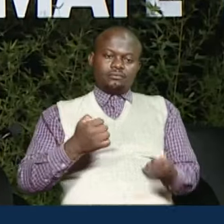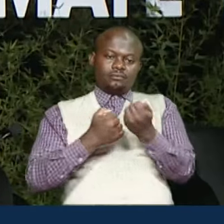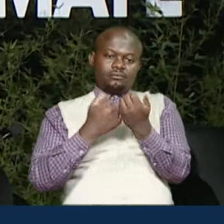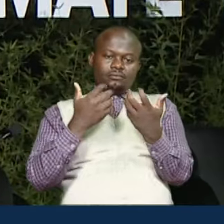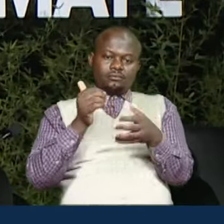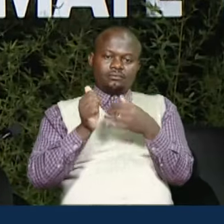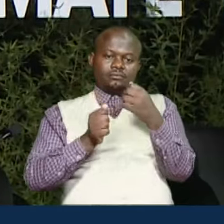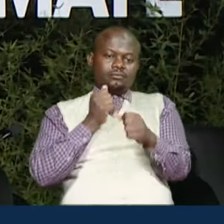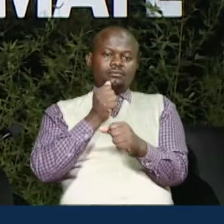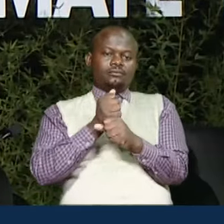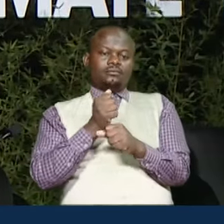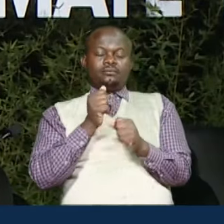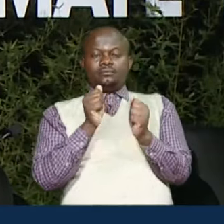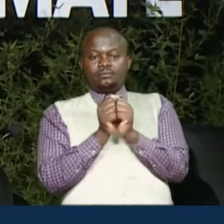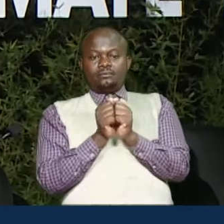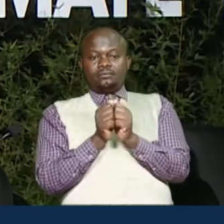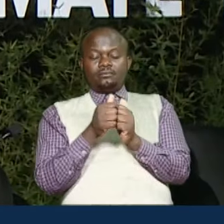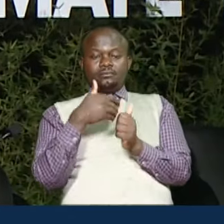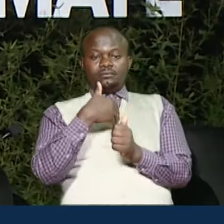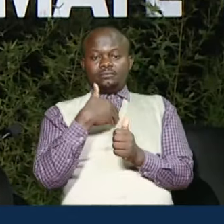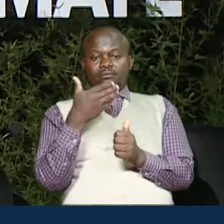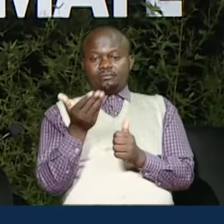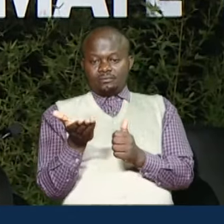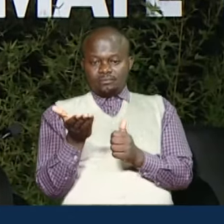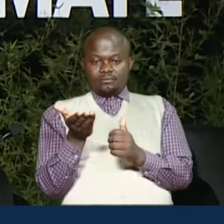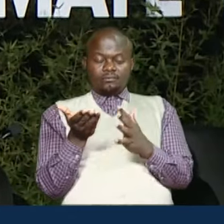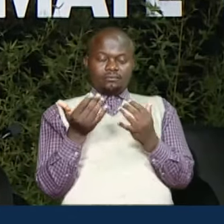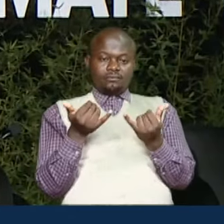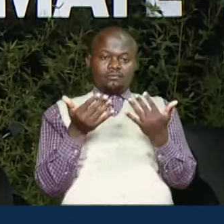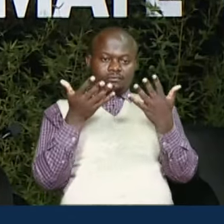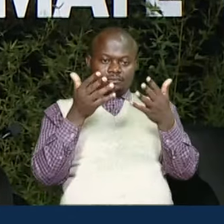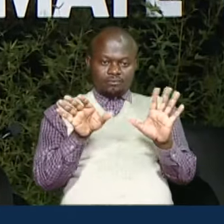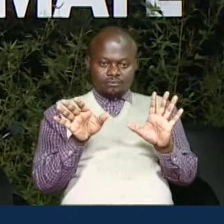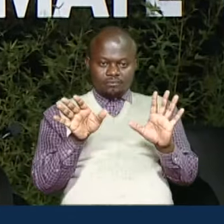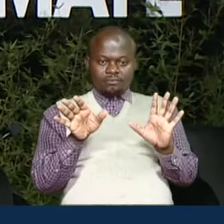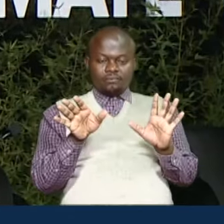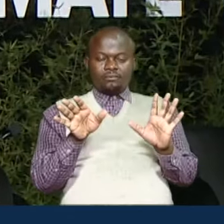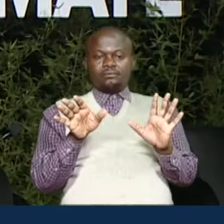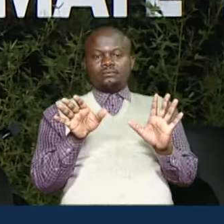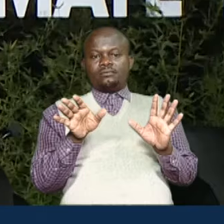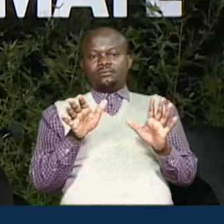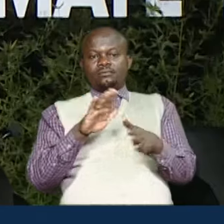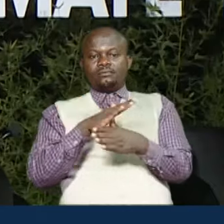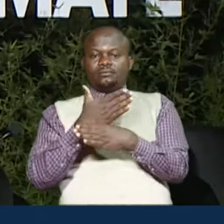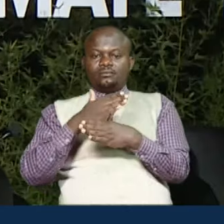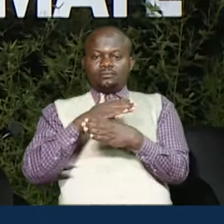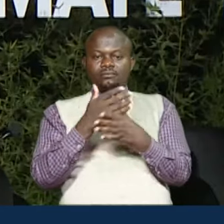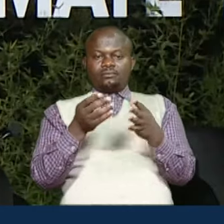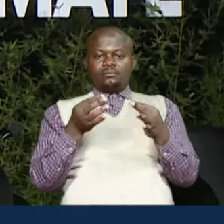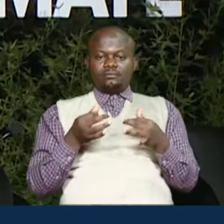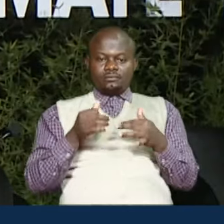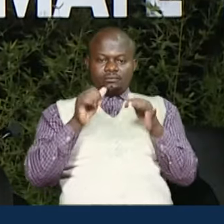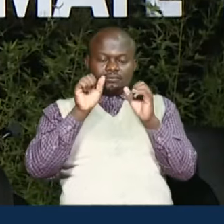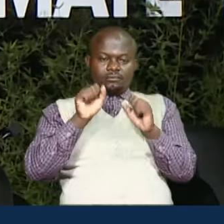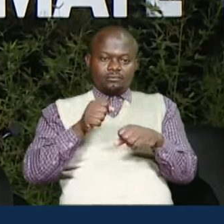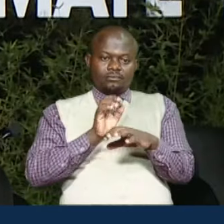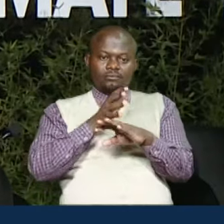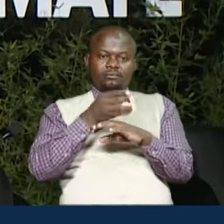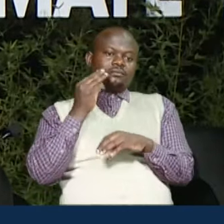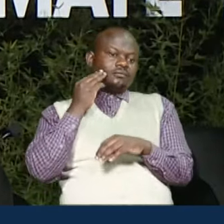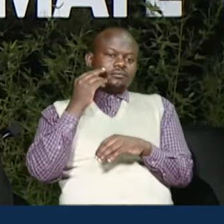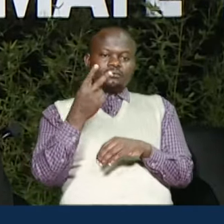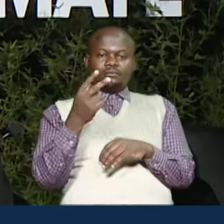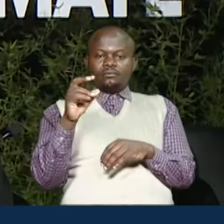y'imyaka 10 kuba gifite kimaze gukusanya imari ishobora kuba irenga miliyoni